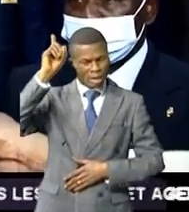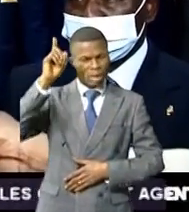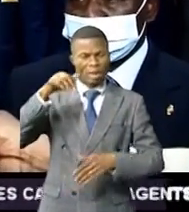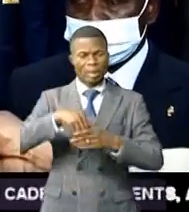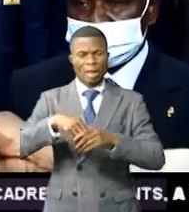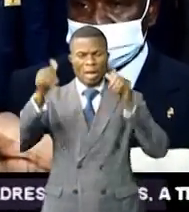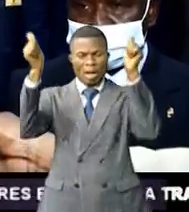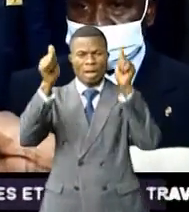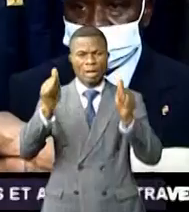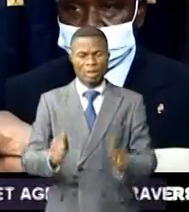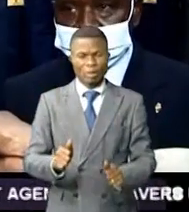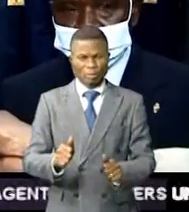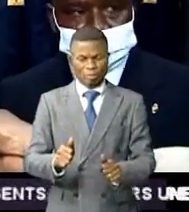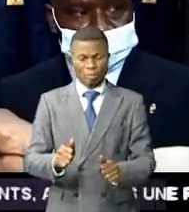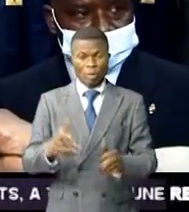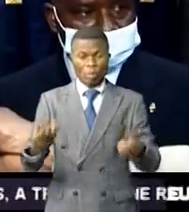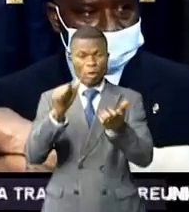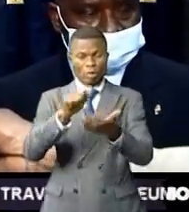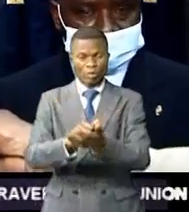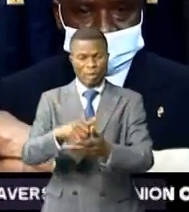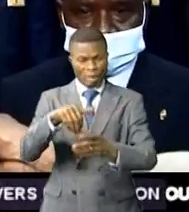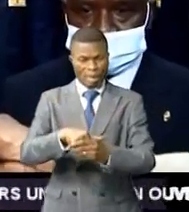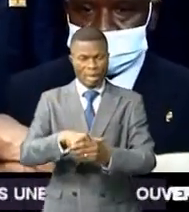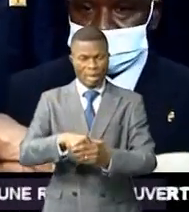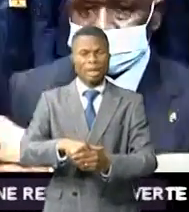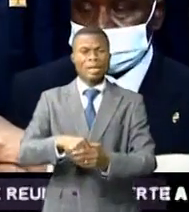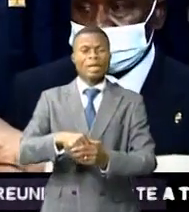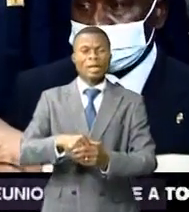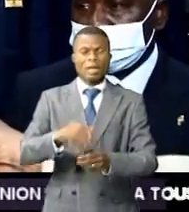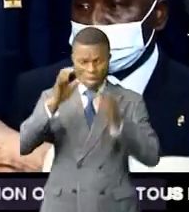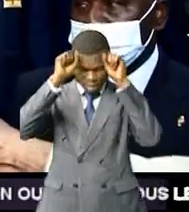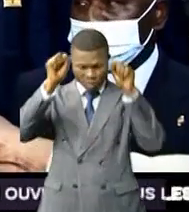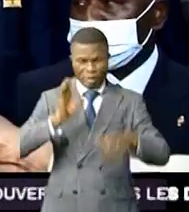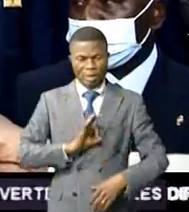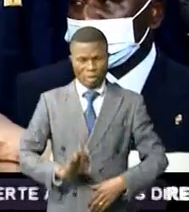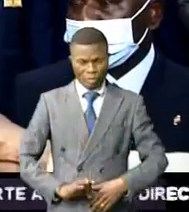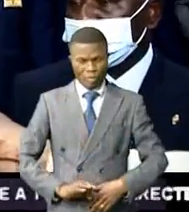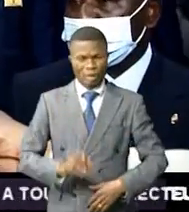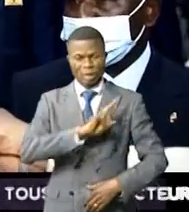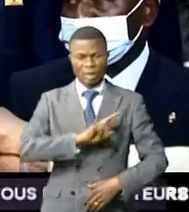l'Afrique, en la personne de Monsieur le Président de la République démocratique du Congo.